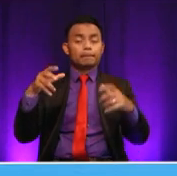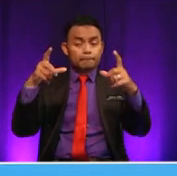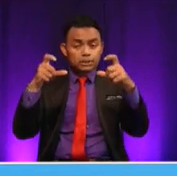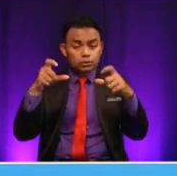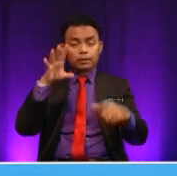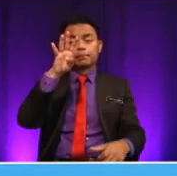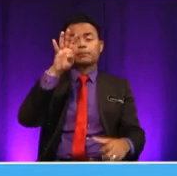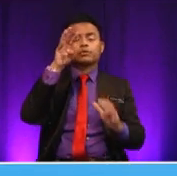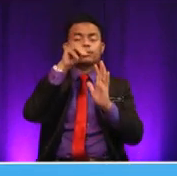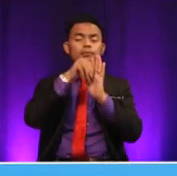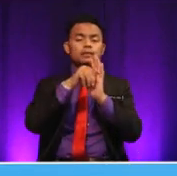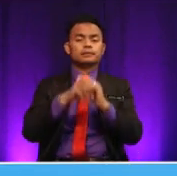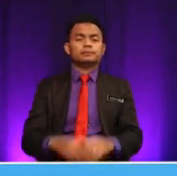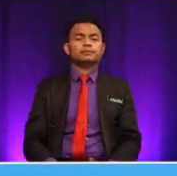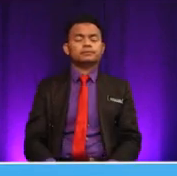Komponen kelajuannya